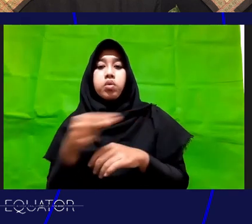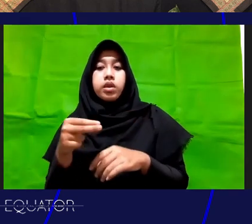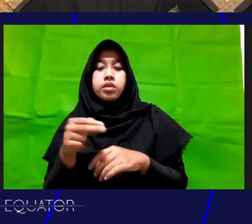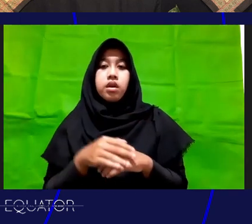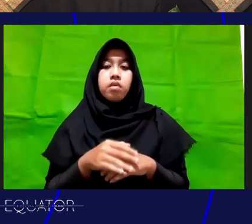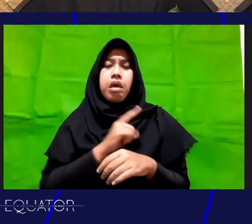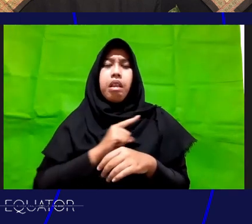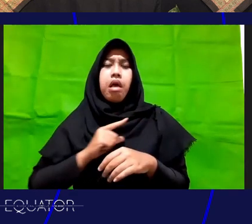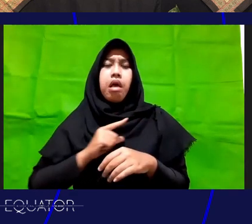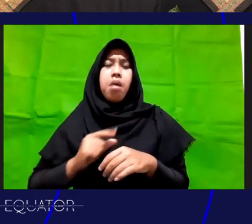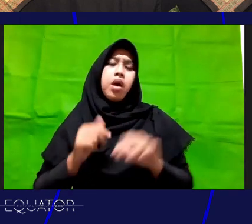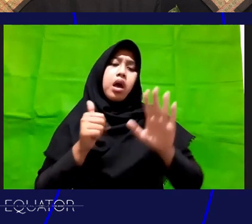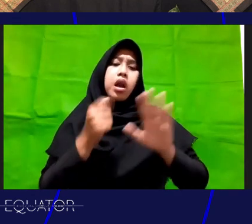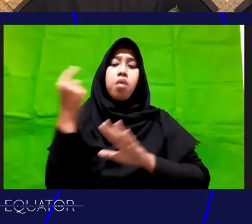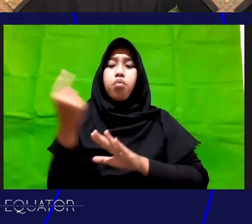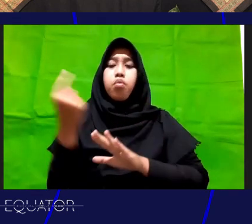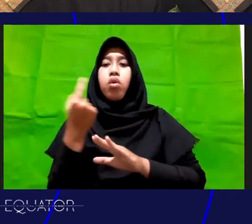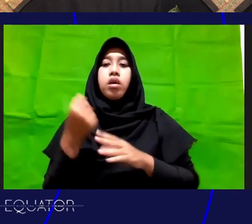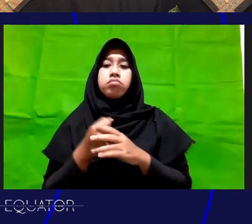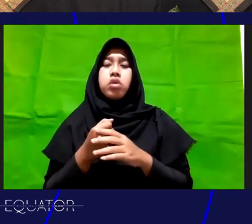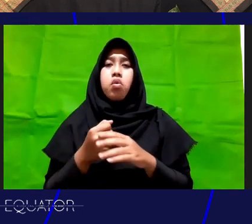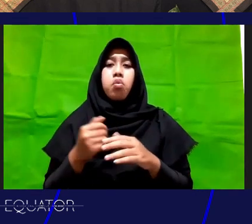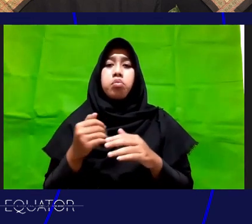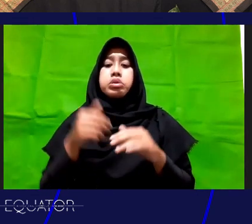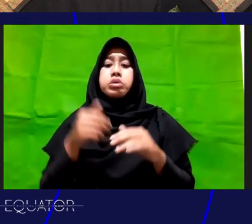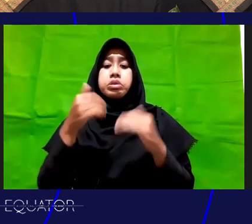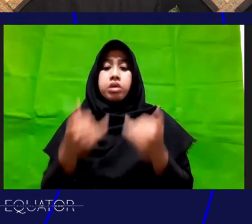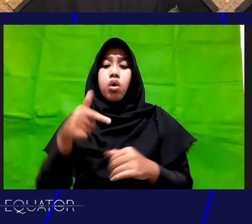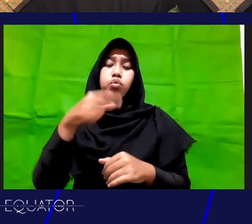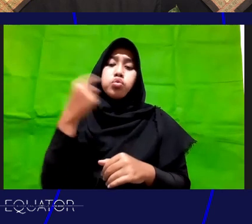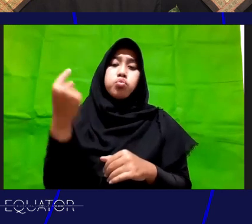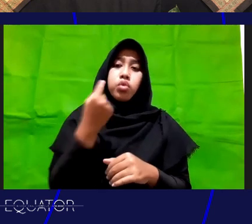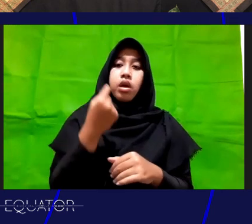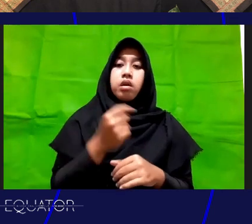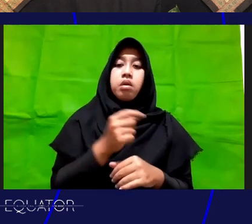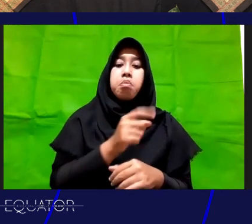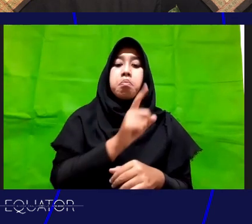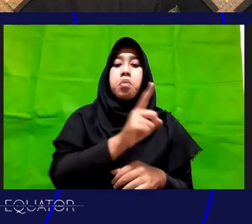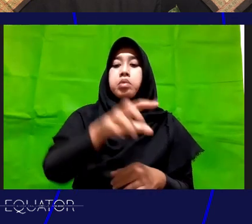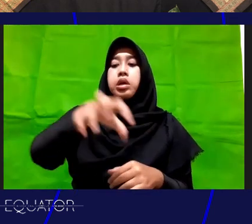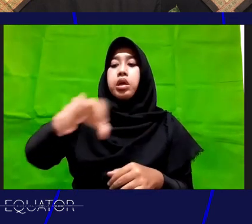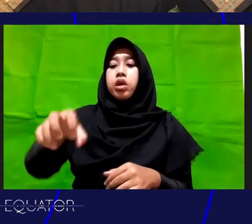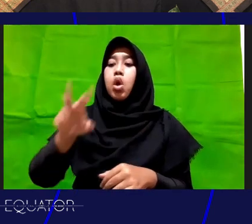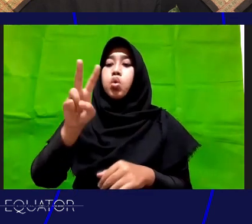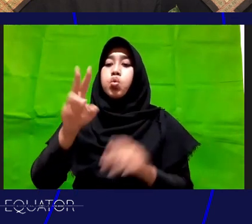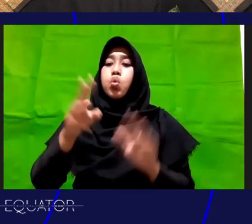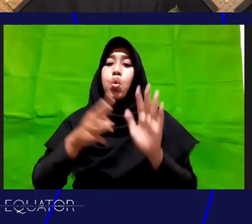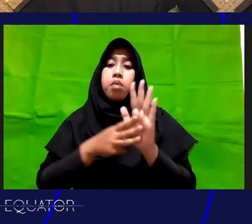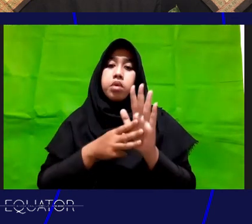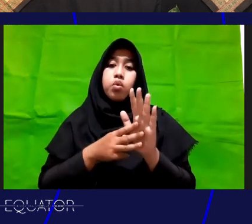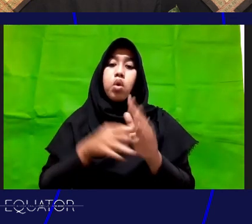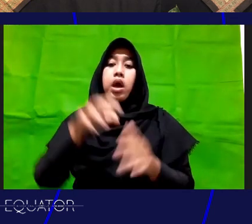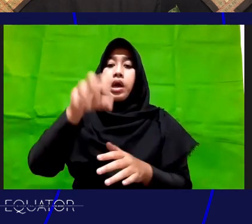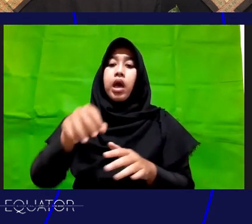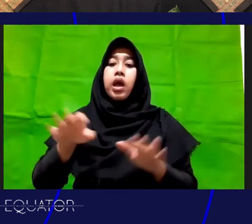dalam lockdown, lebih 7 bulan. Per daerah bahkan 2 minggu lockdown. Saya melihat ini